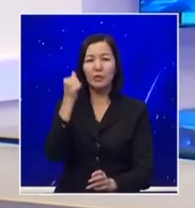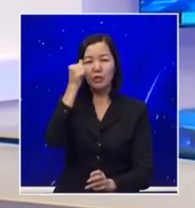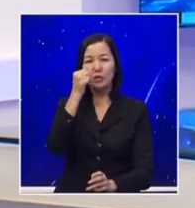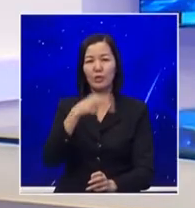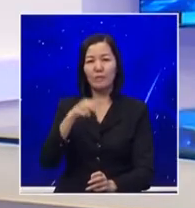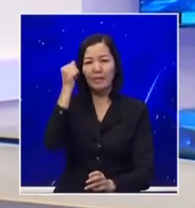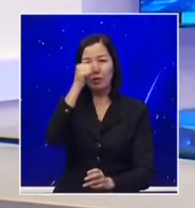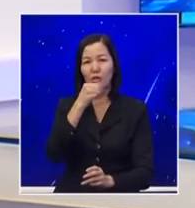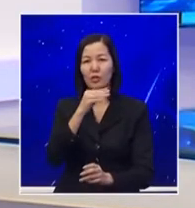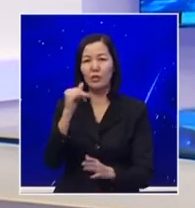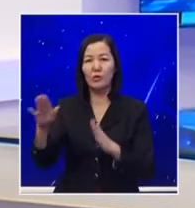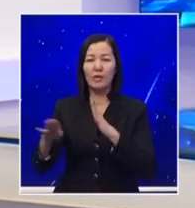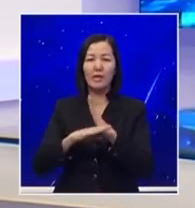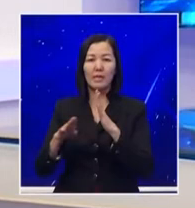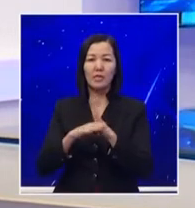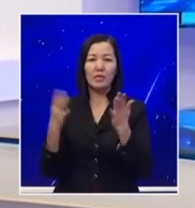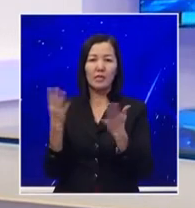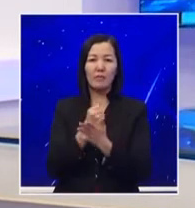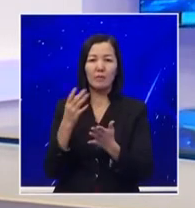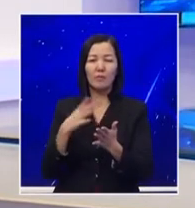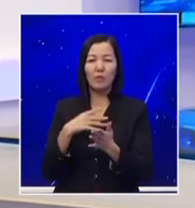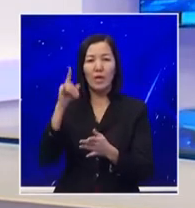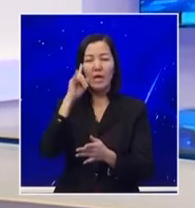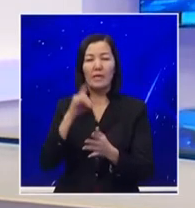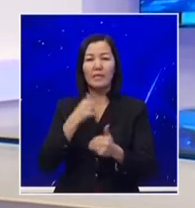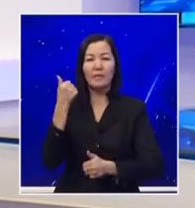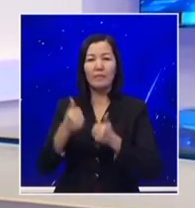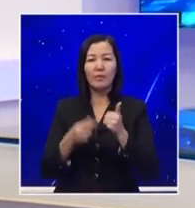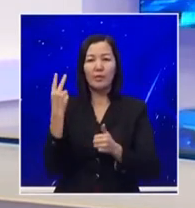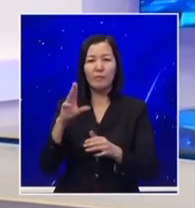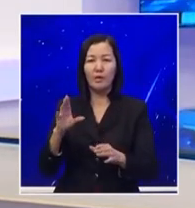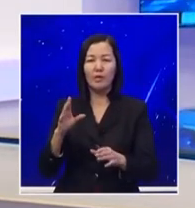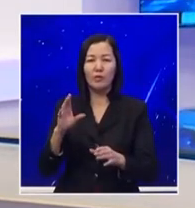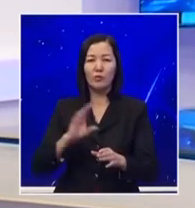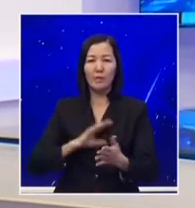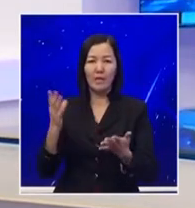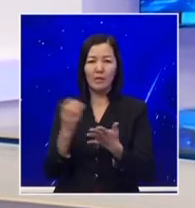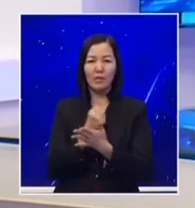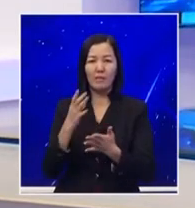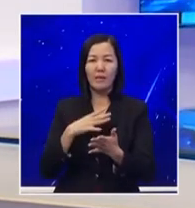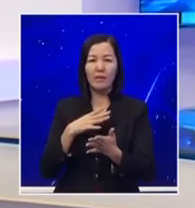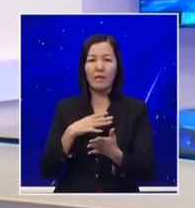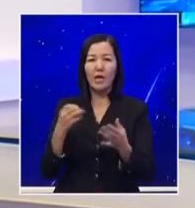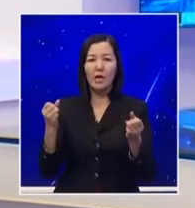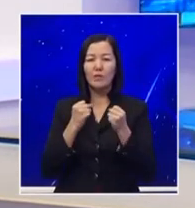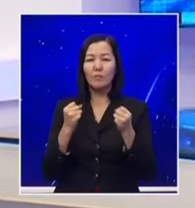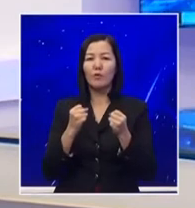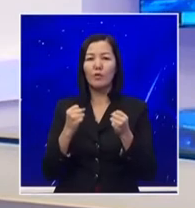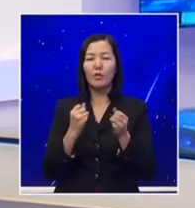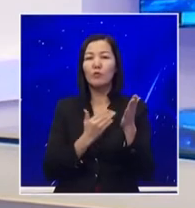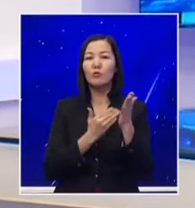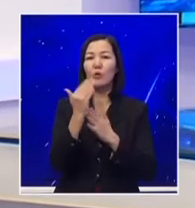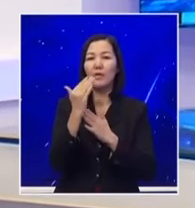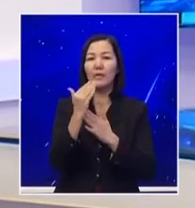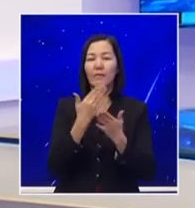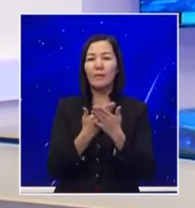Жылы жетсулы каратешлер үшін табысты болды. Олар Қазақстан біріншілігінде 20-ға жуық медаль жеңіп алды. Бір қатарының спорттық санаттары